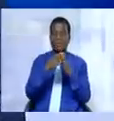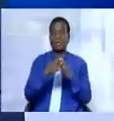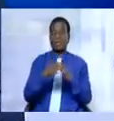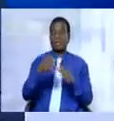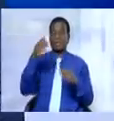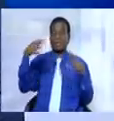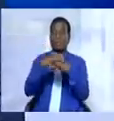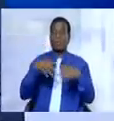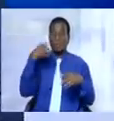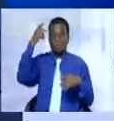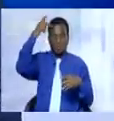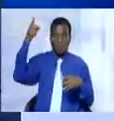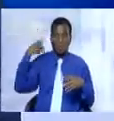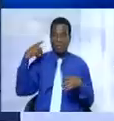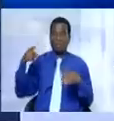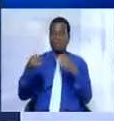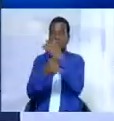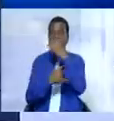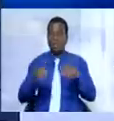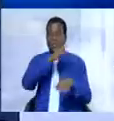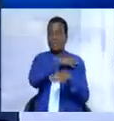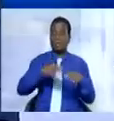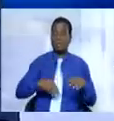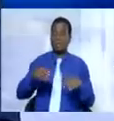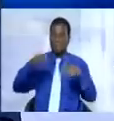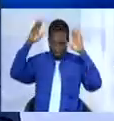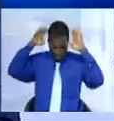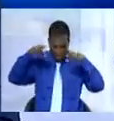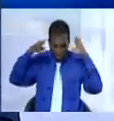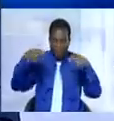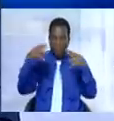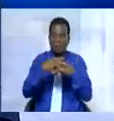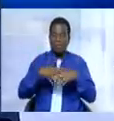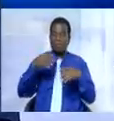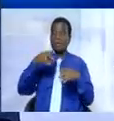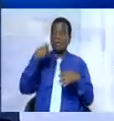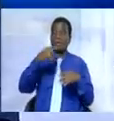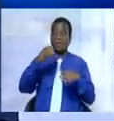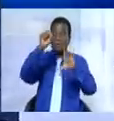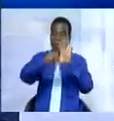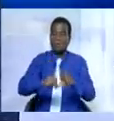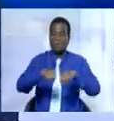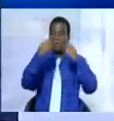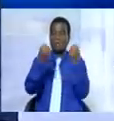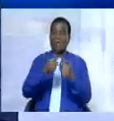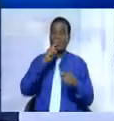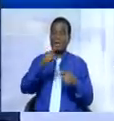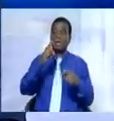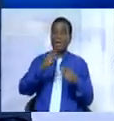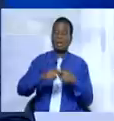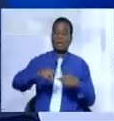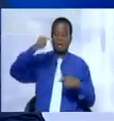l'Union parlementaire des États membres de la coopération islamique. L'Union parlementaire, dont le siège social est situé à